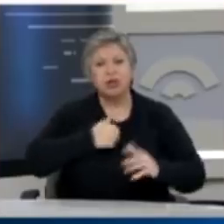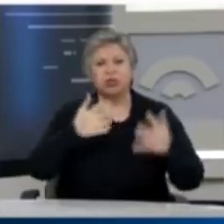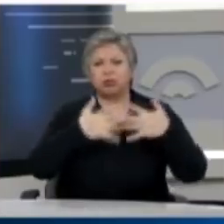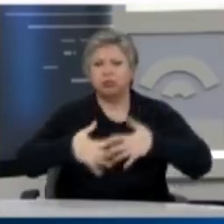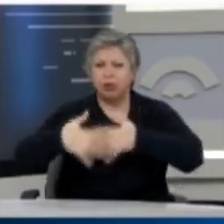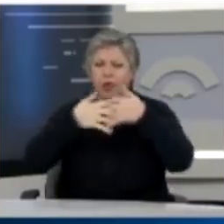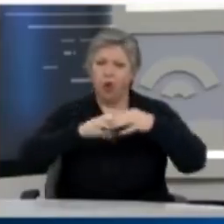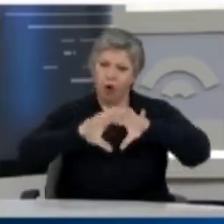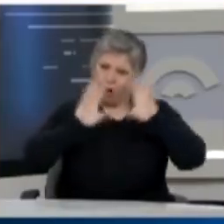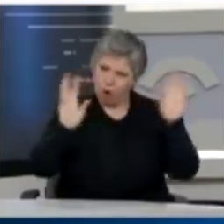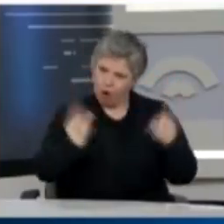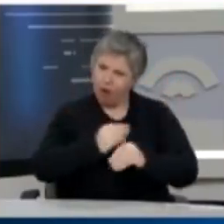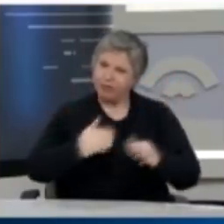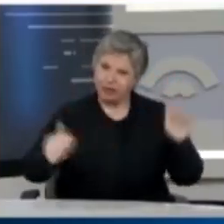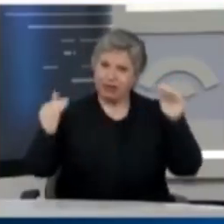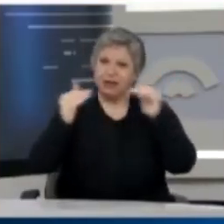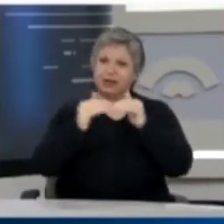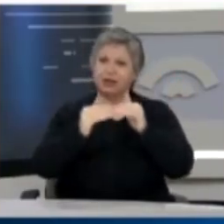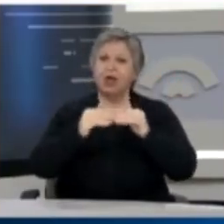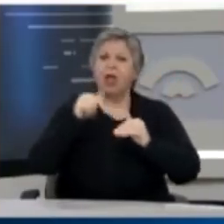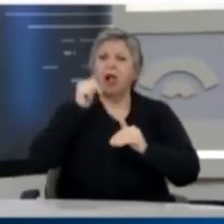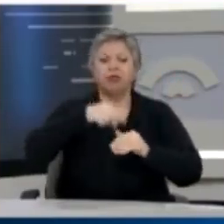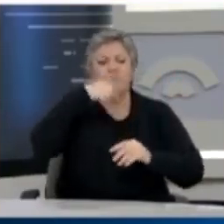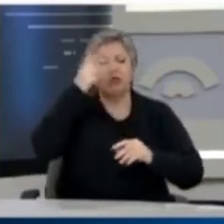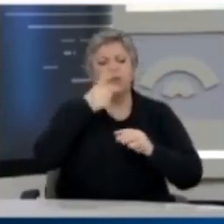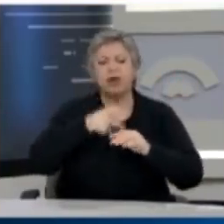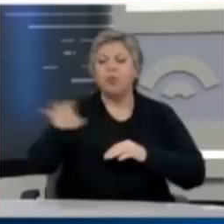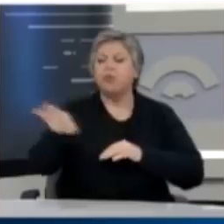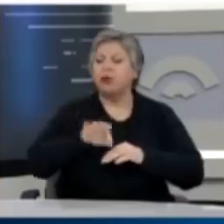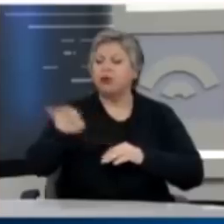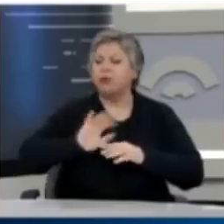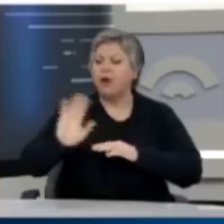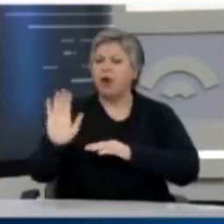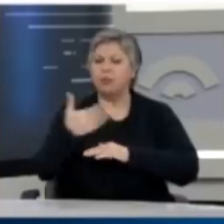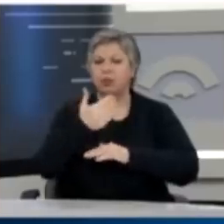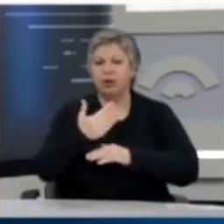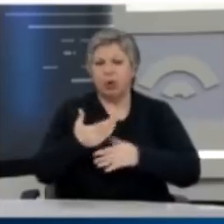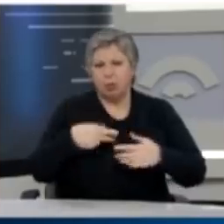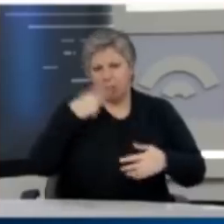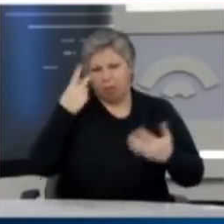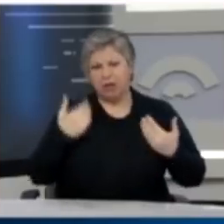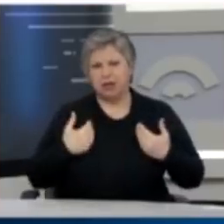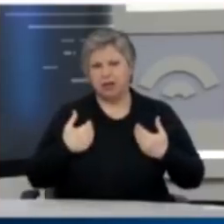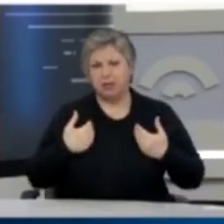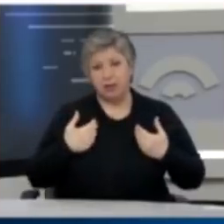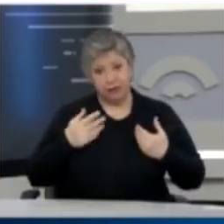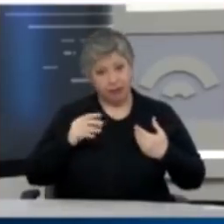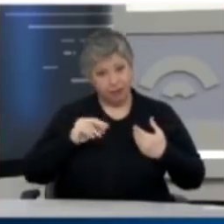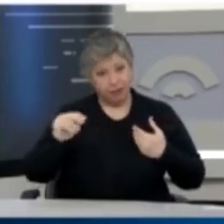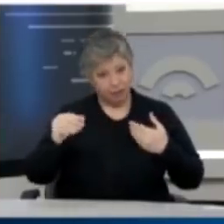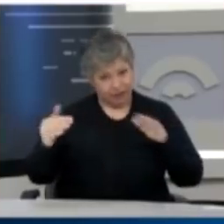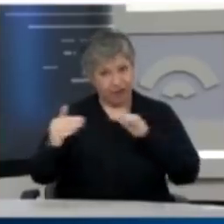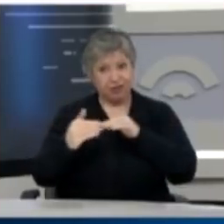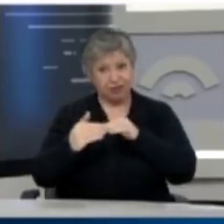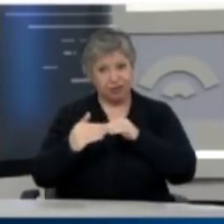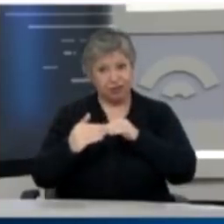ομίλου, που μπορεί όποτε θέλει να προσλαμβάνει, όποτε θέλει να απολύει. Η πρότασή σας για